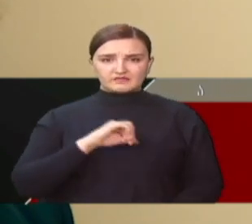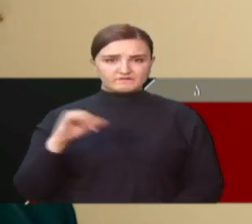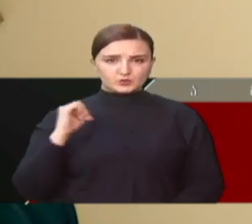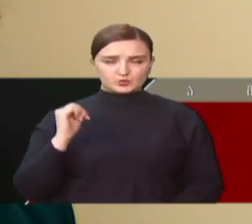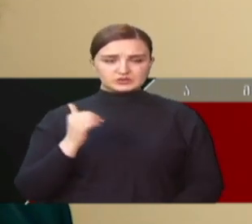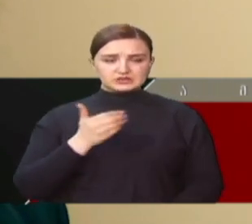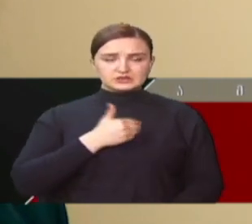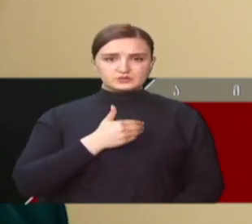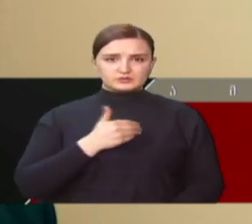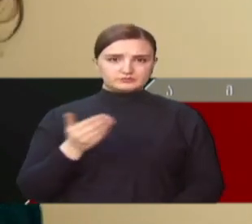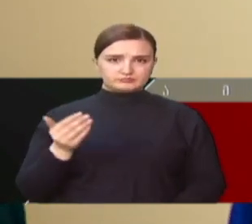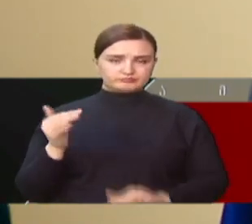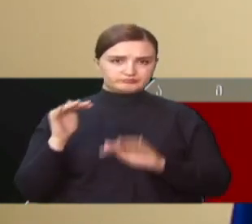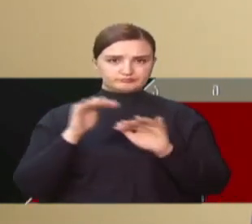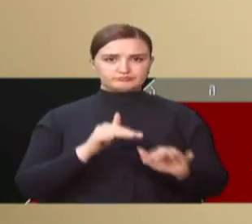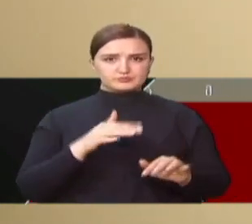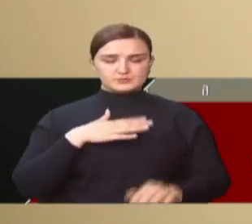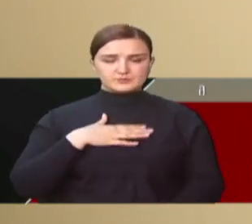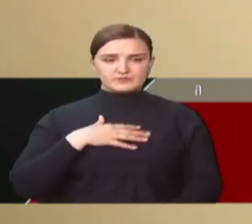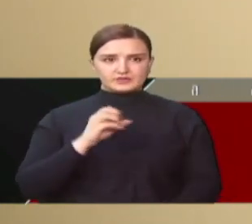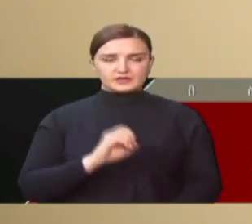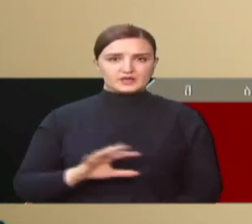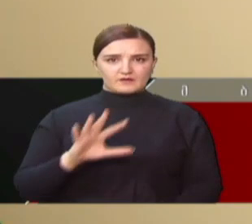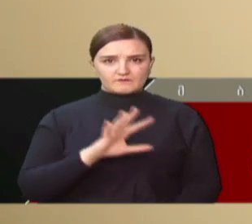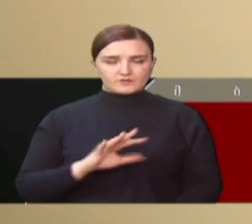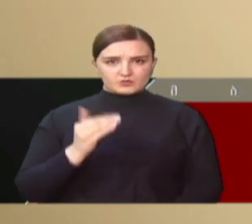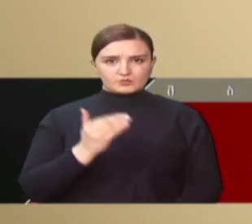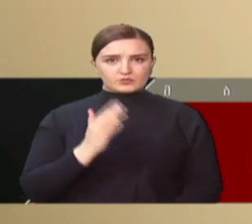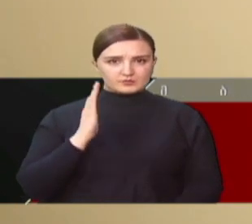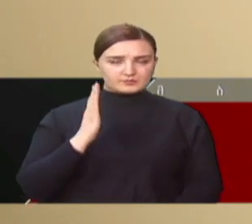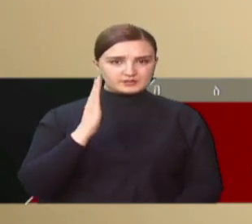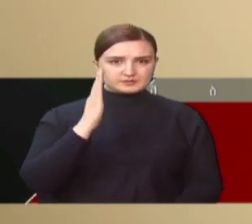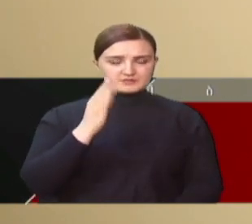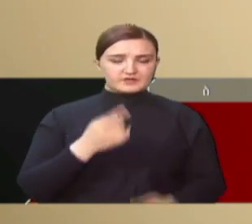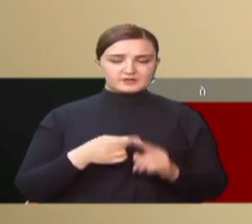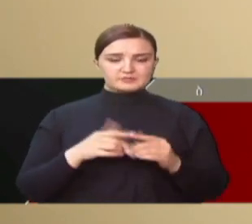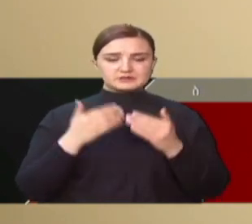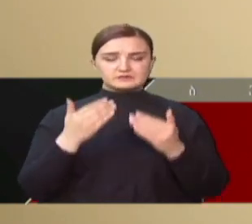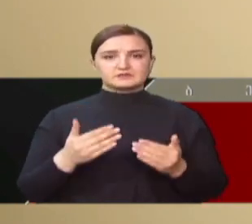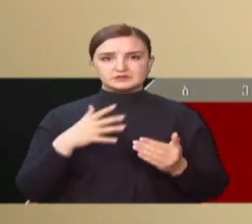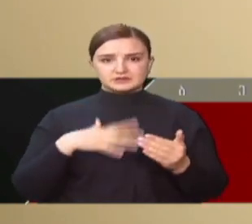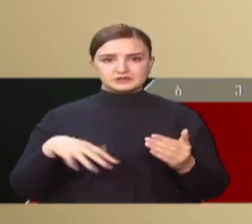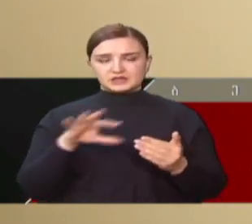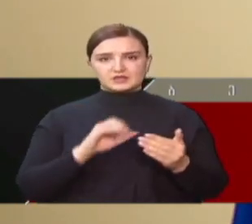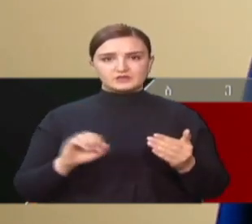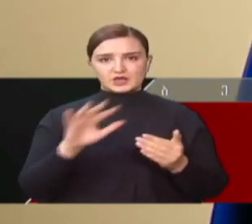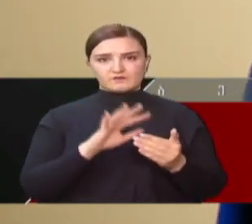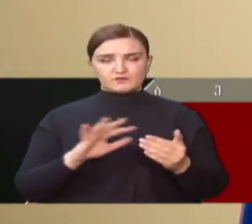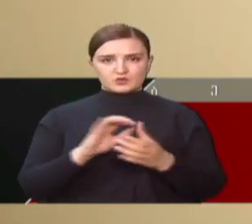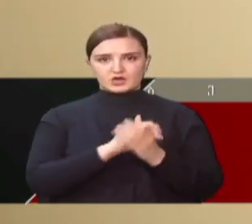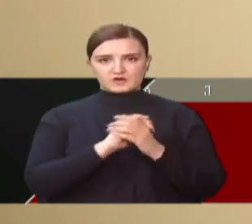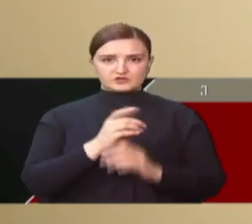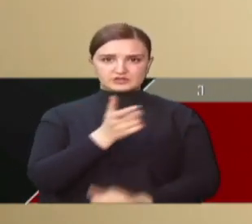gamovida, ceni europuli perspectivistuis. Da, imi strosa cartoful rocașir se uricahte. Am istuit da